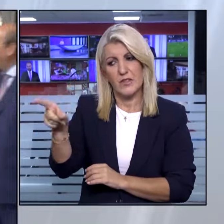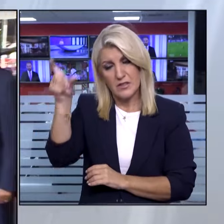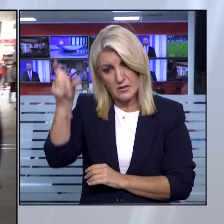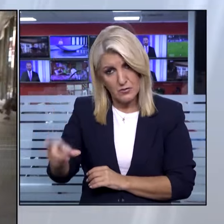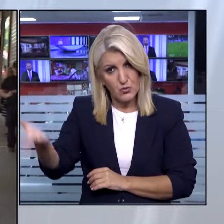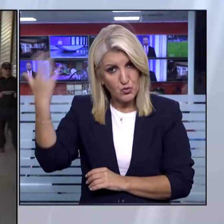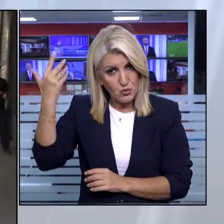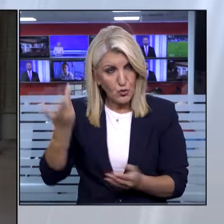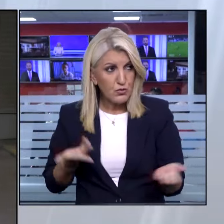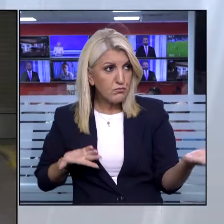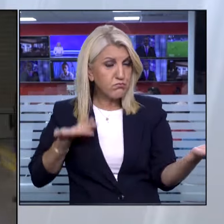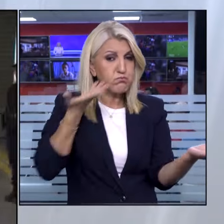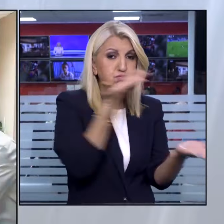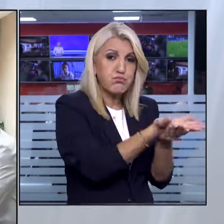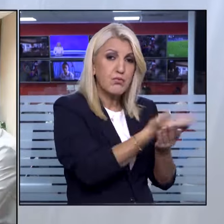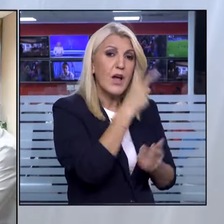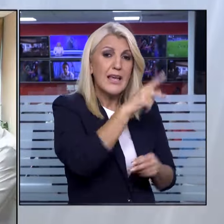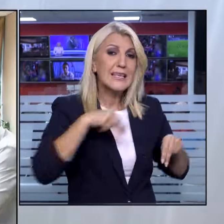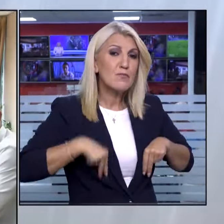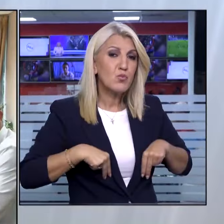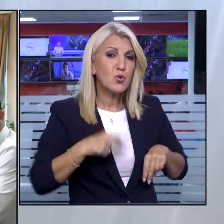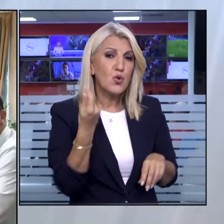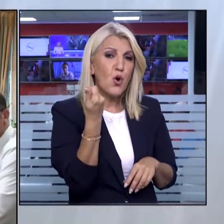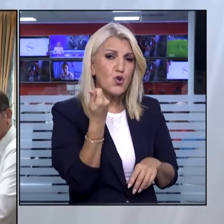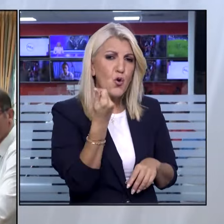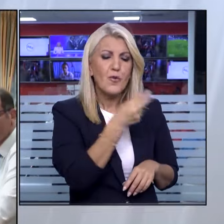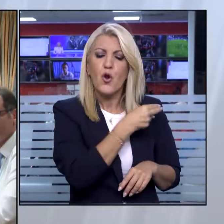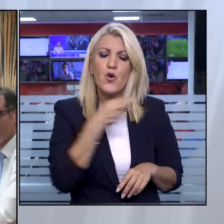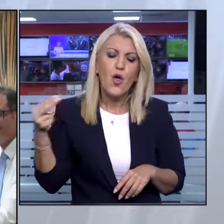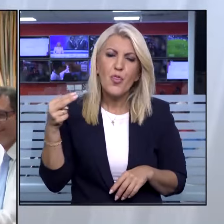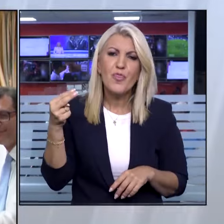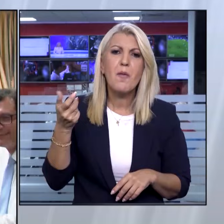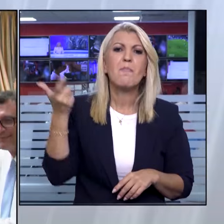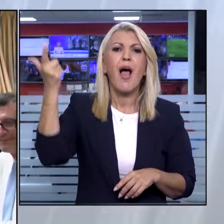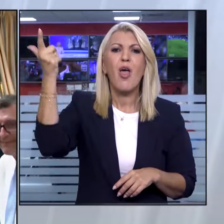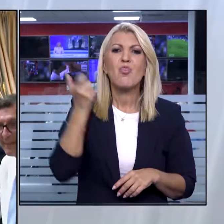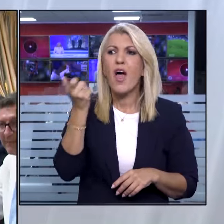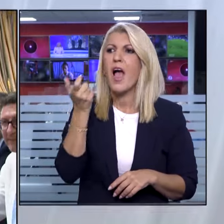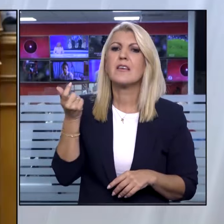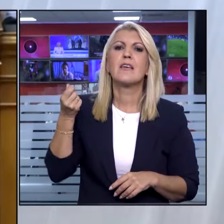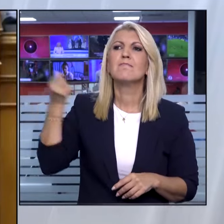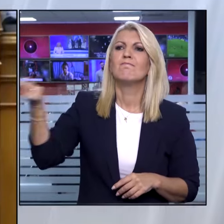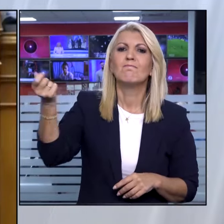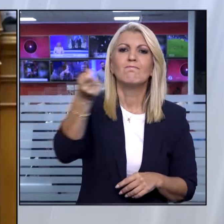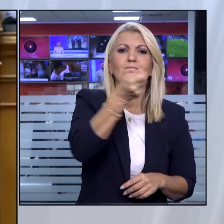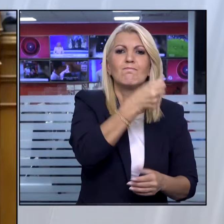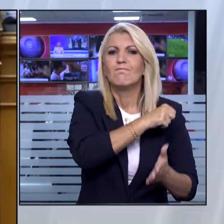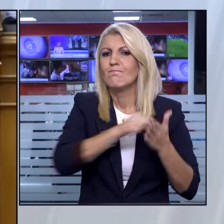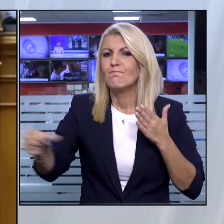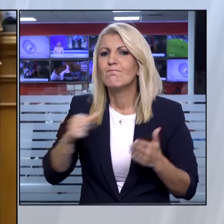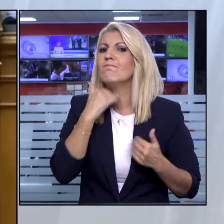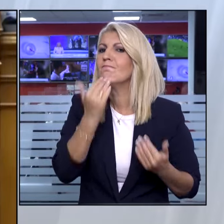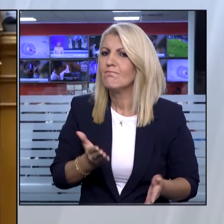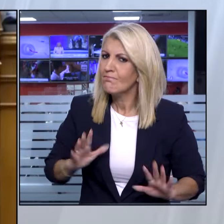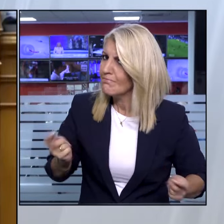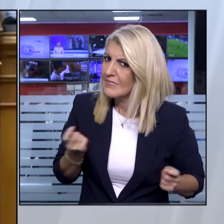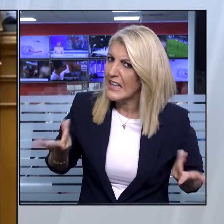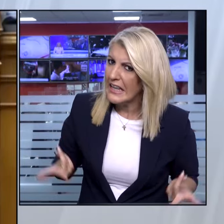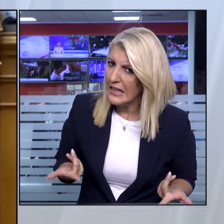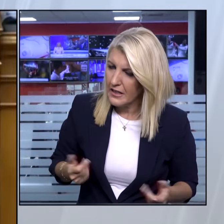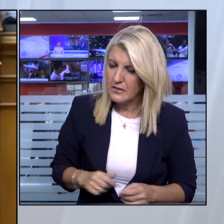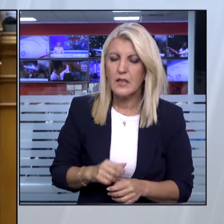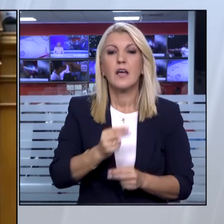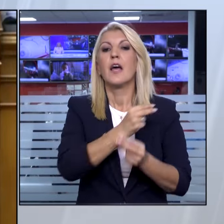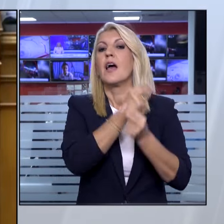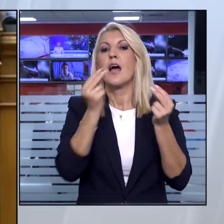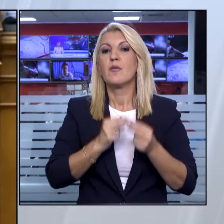στον Υπουργό Οικονομικών για τα κόκκινα δάνεια. Όσο όμως επανέλαβε για φωτογραφικούς διαγωνισμούς κηλικίων σε νοσοκομεία και χώρους πολιτισμού, ήταν η